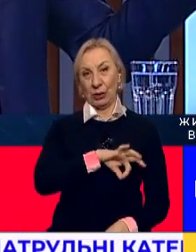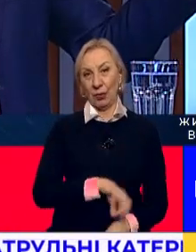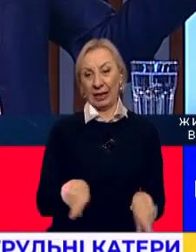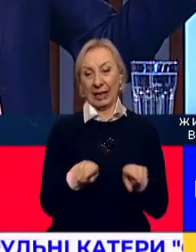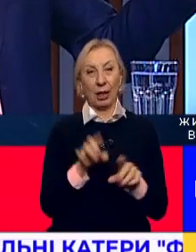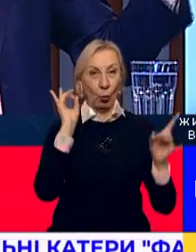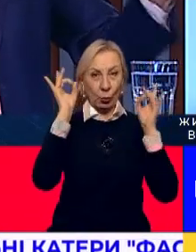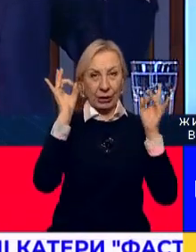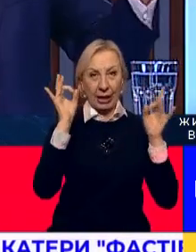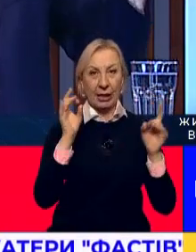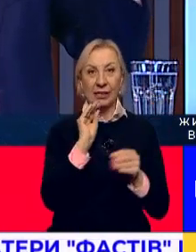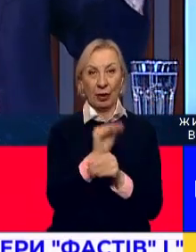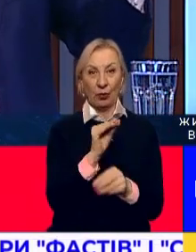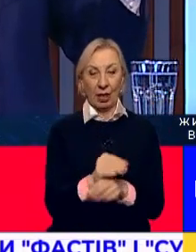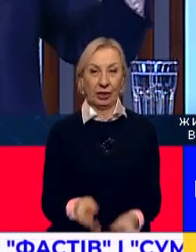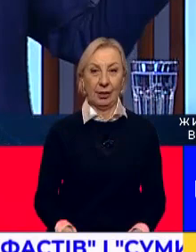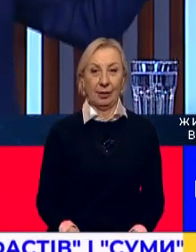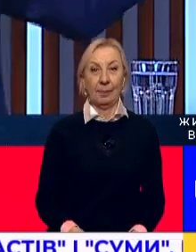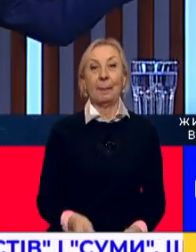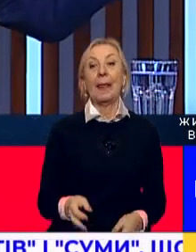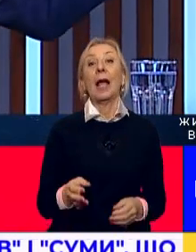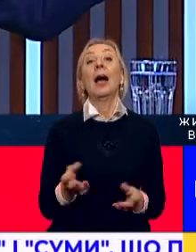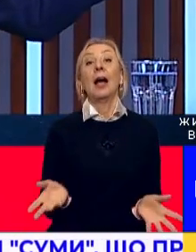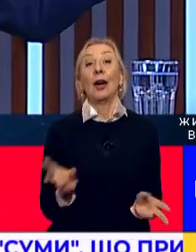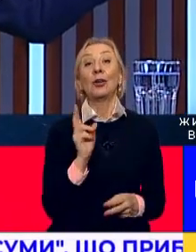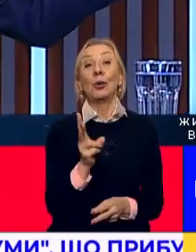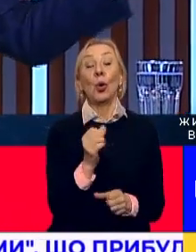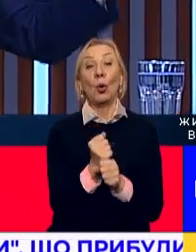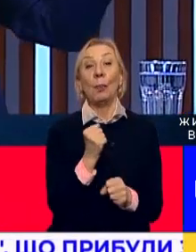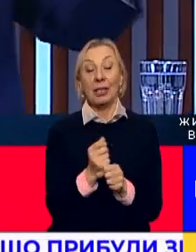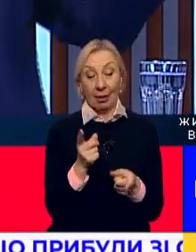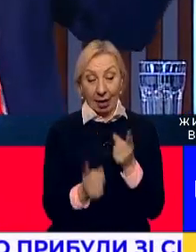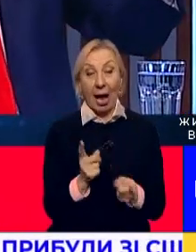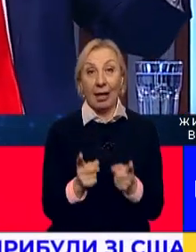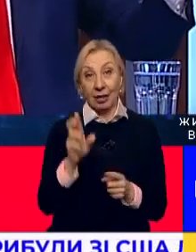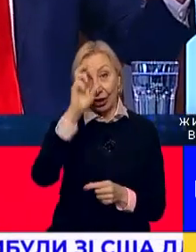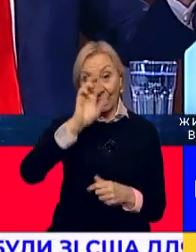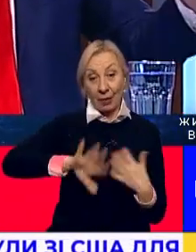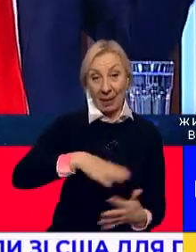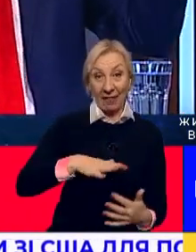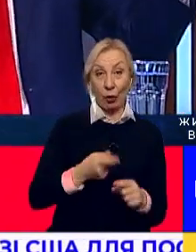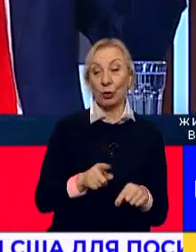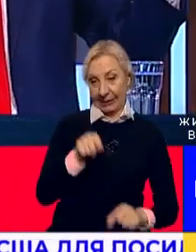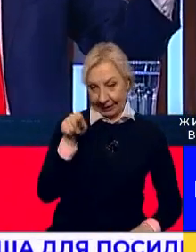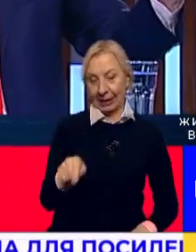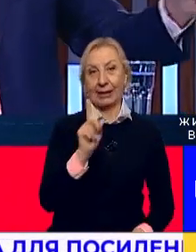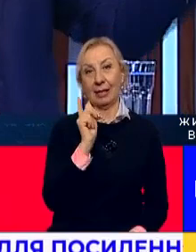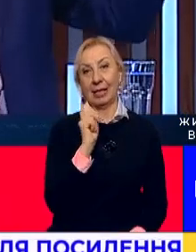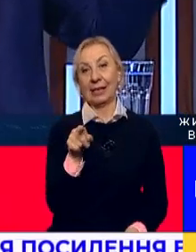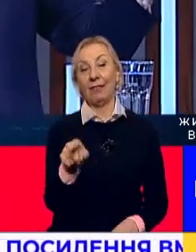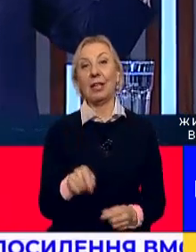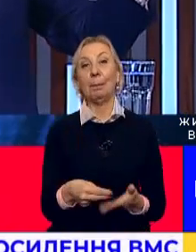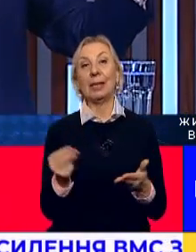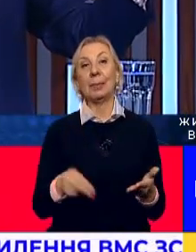якими нічого не стоїть. Хто робить реальний державний переворот, це сам Володимир Зеленський, який у день проведення прес-конференції підписав указ